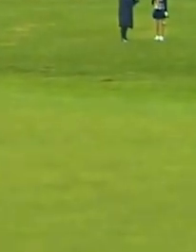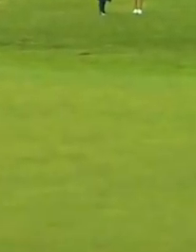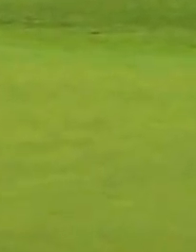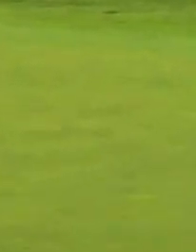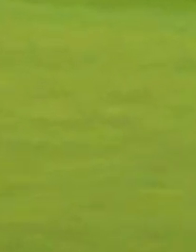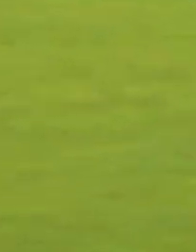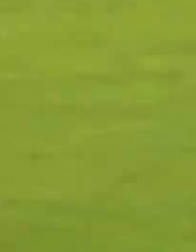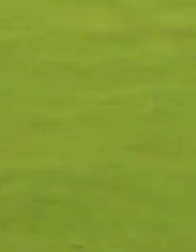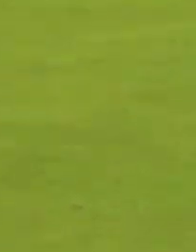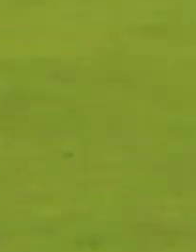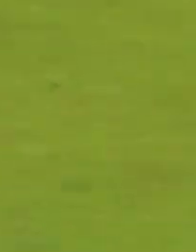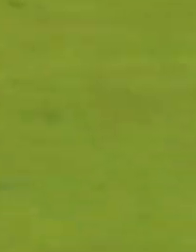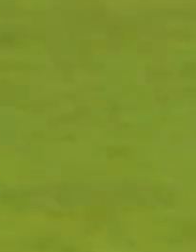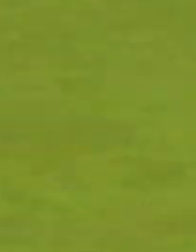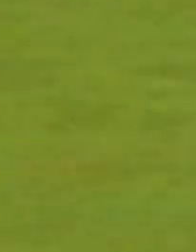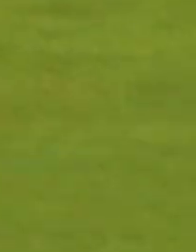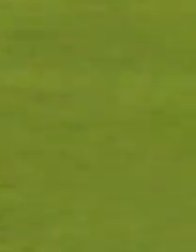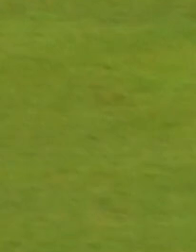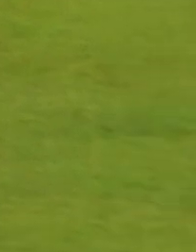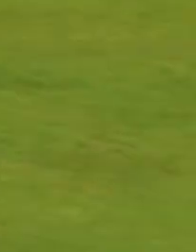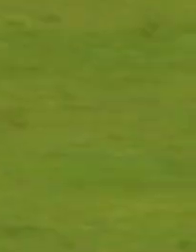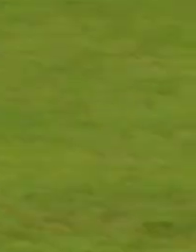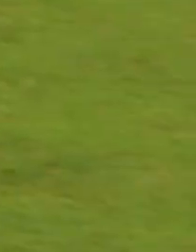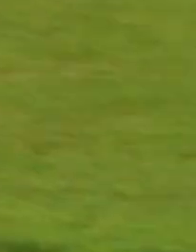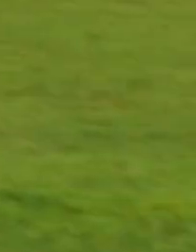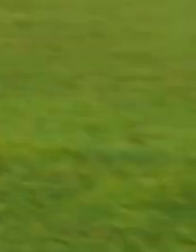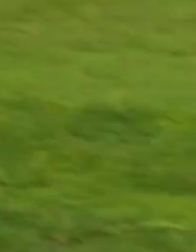아주 나이스.